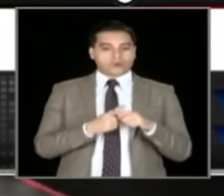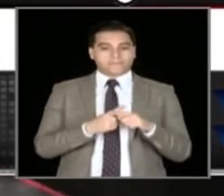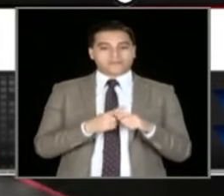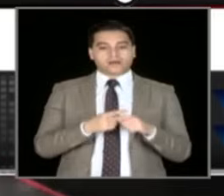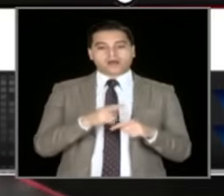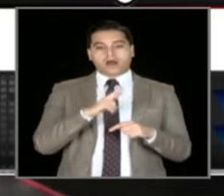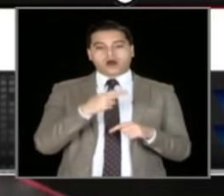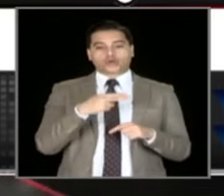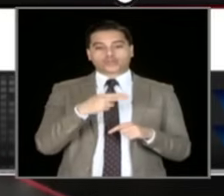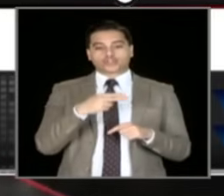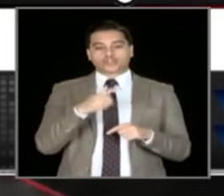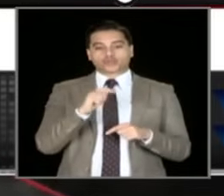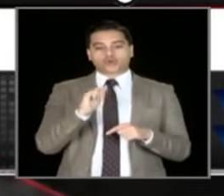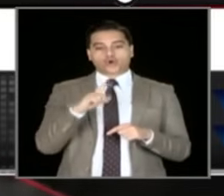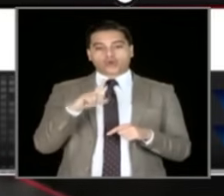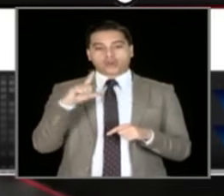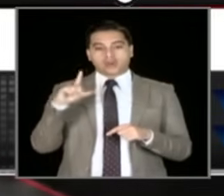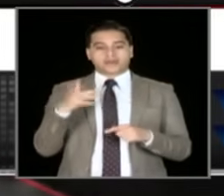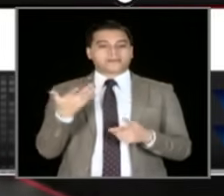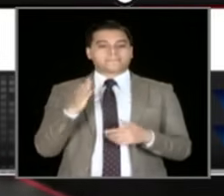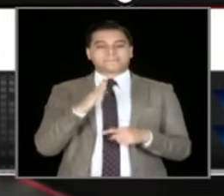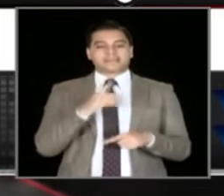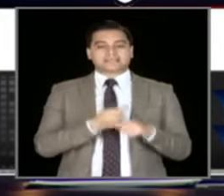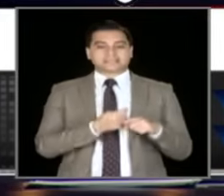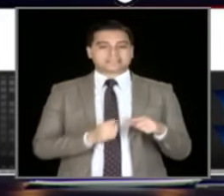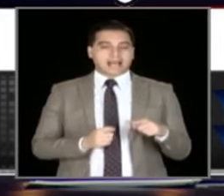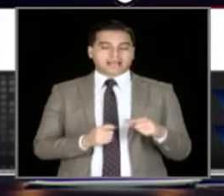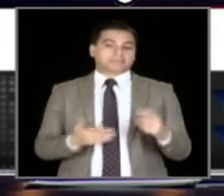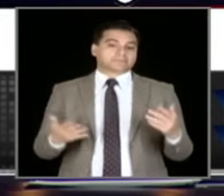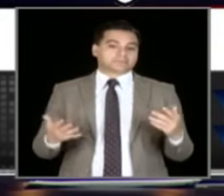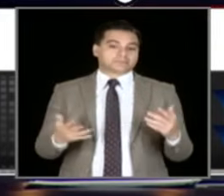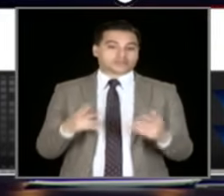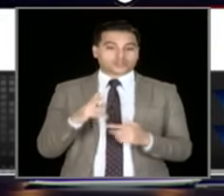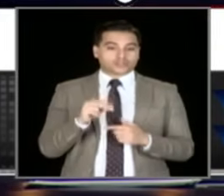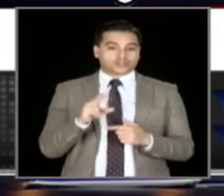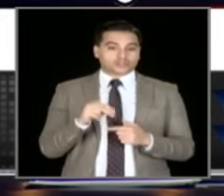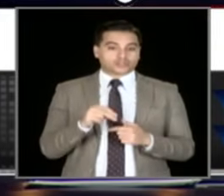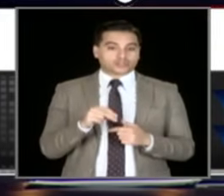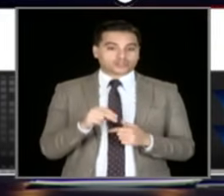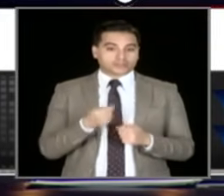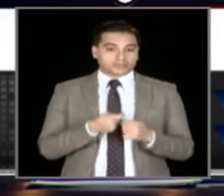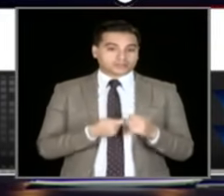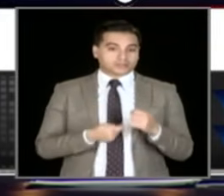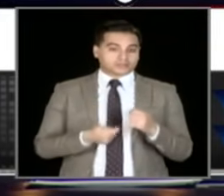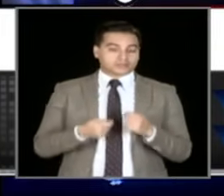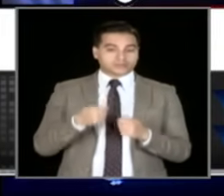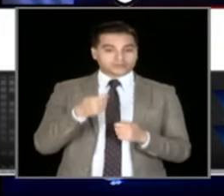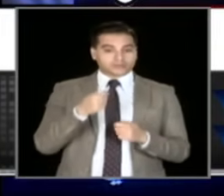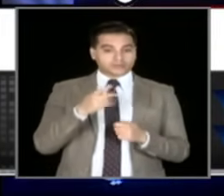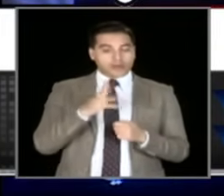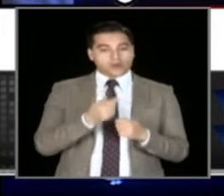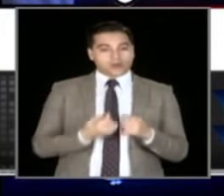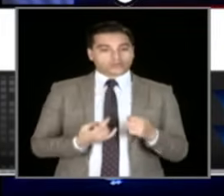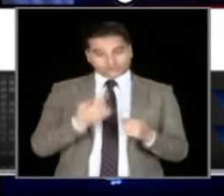RH نل، B سالب. 20 نقطة يا ندى. عايز أقول لك حاجة، ناقص 10 المرة